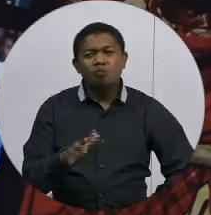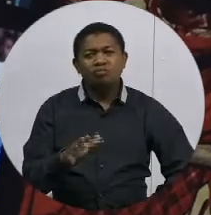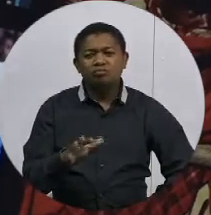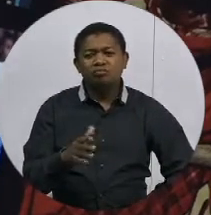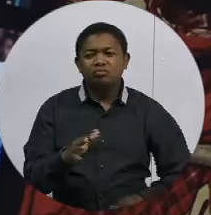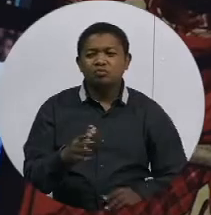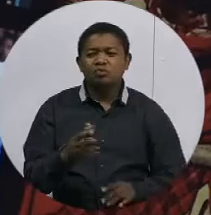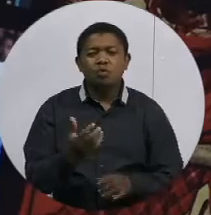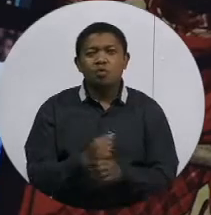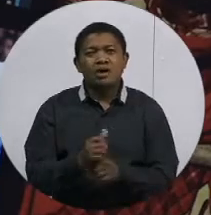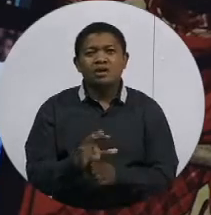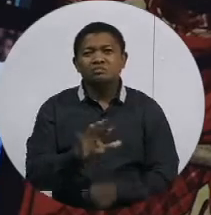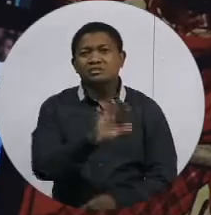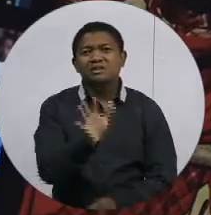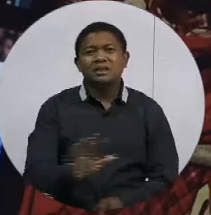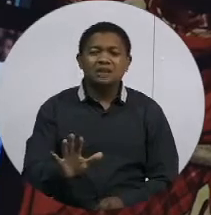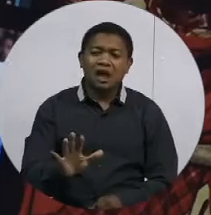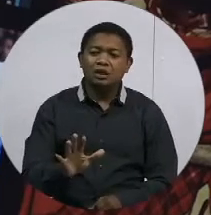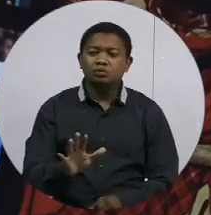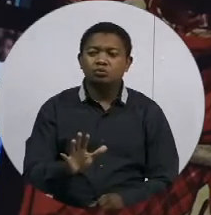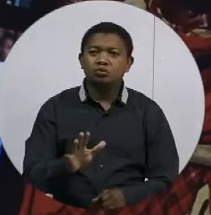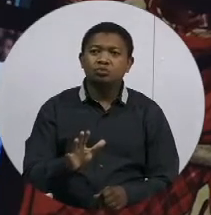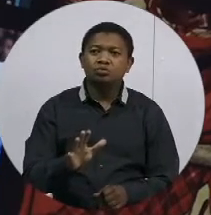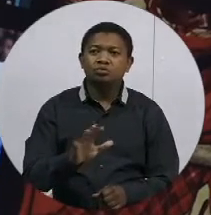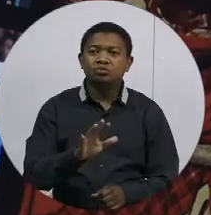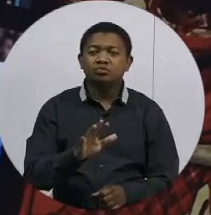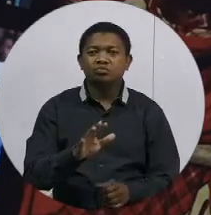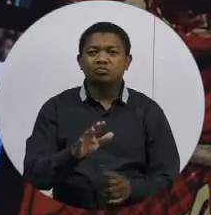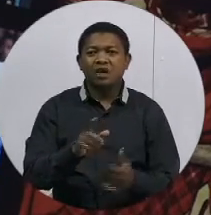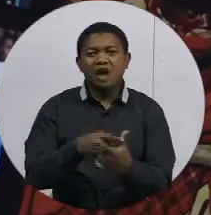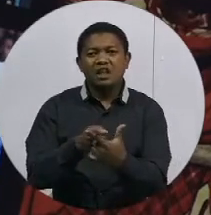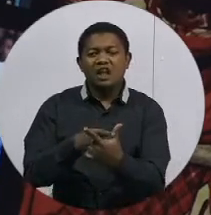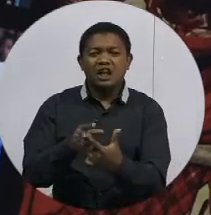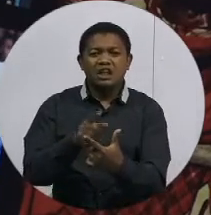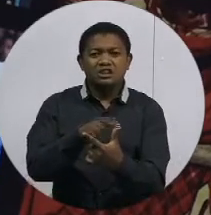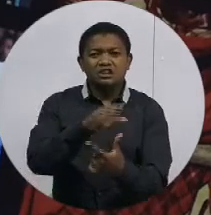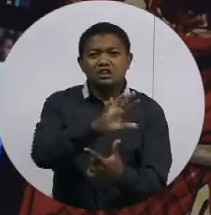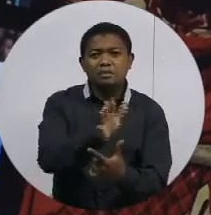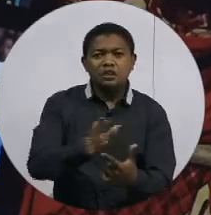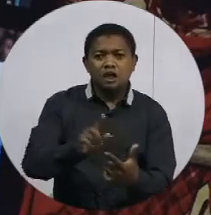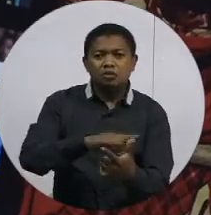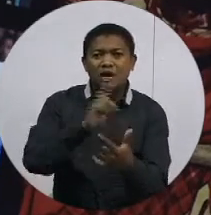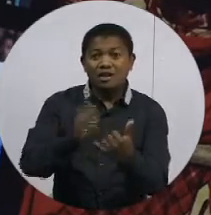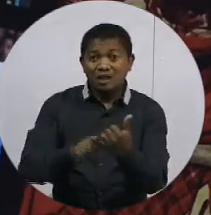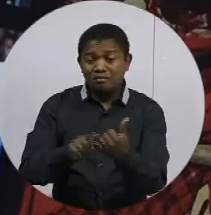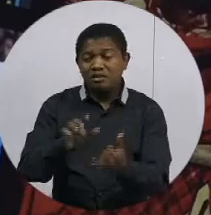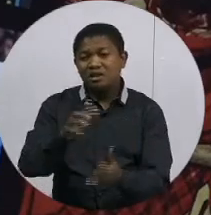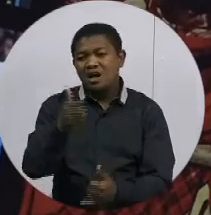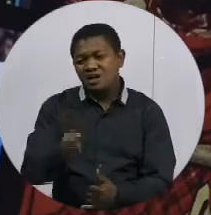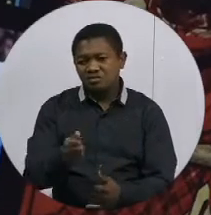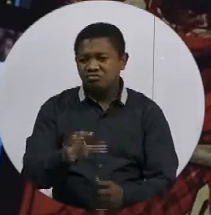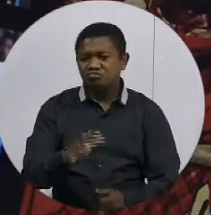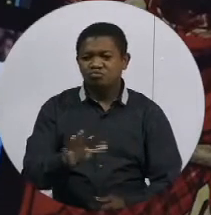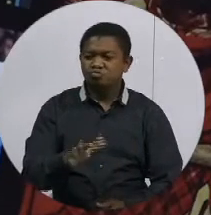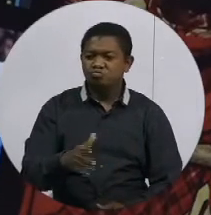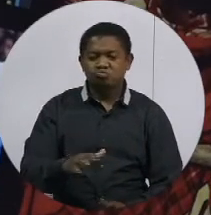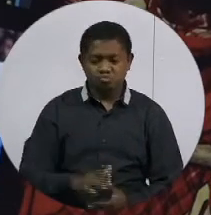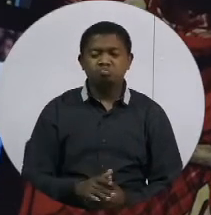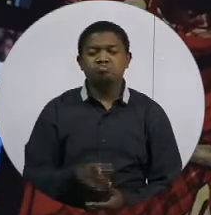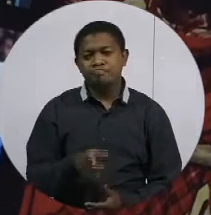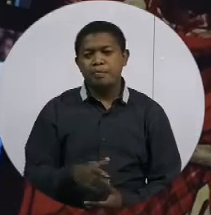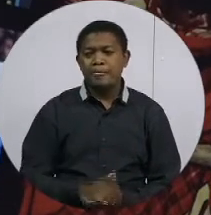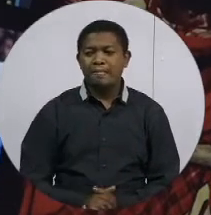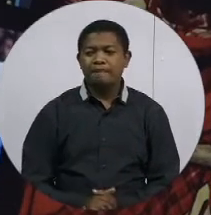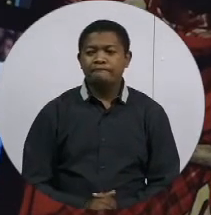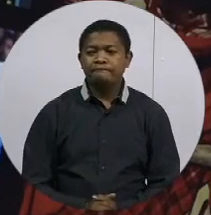eny elanelan'ny dimanjato ka hatramin'ny atao hoe arivo any azy a no no oui cinq